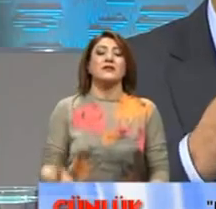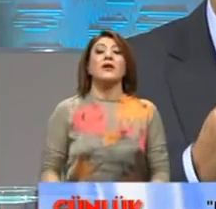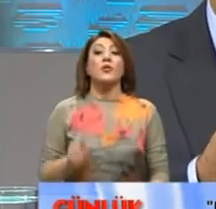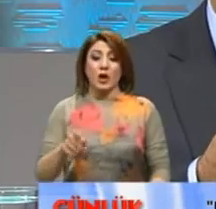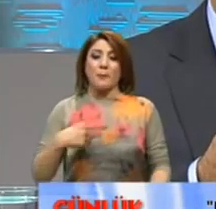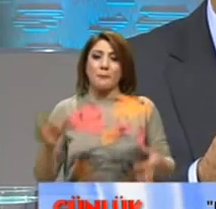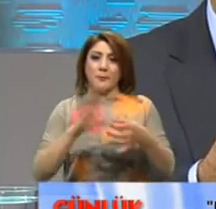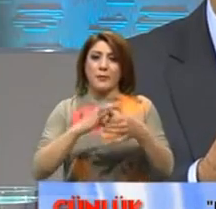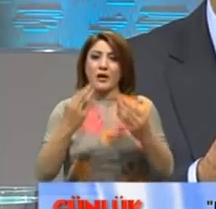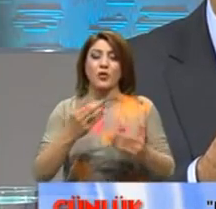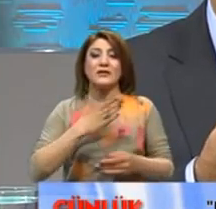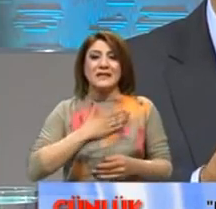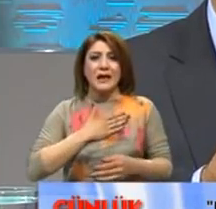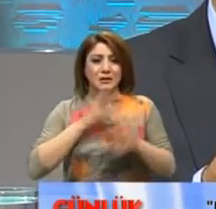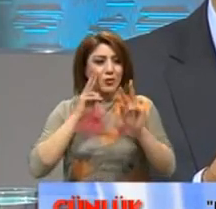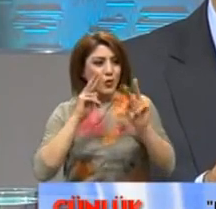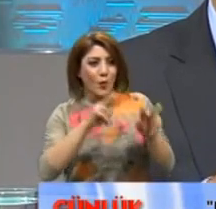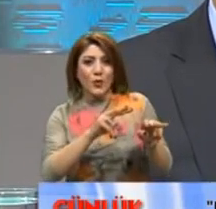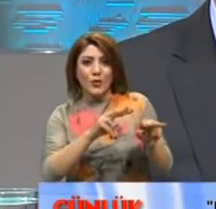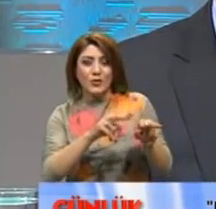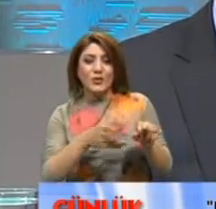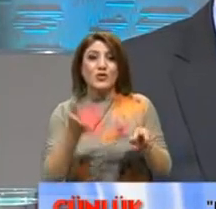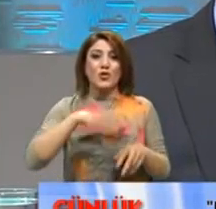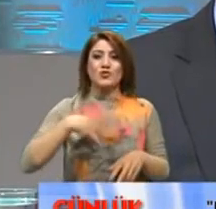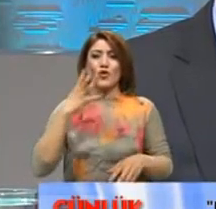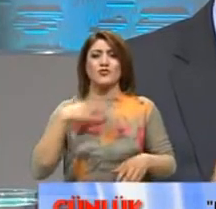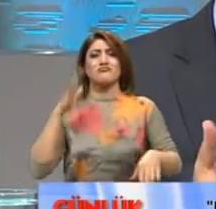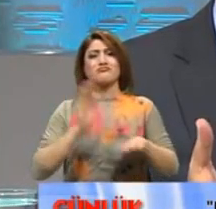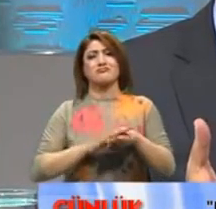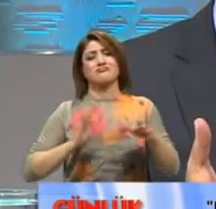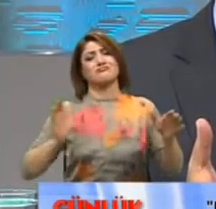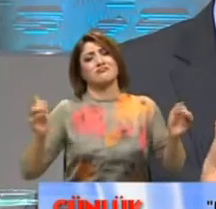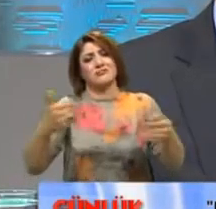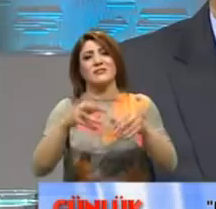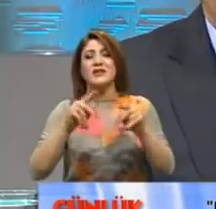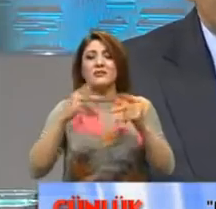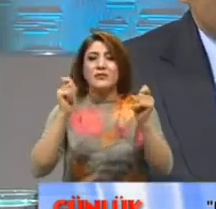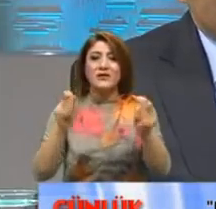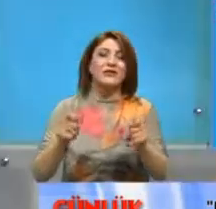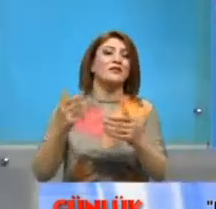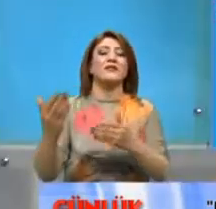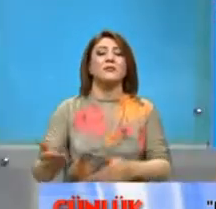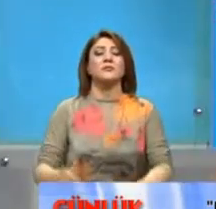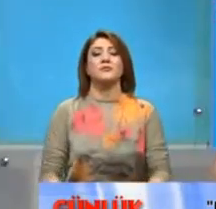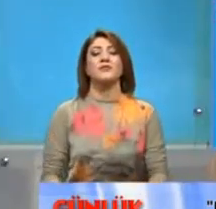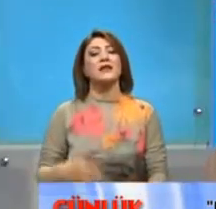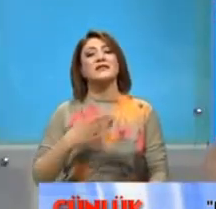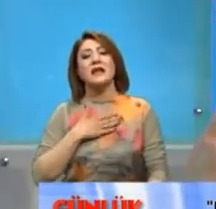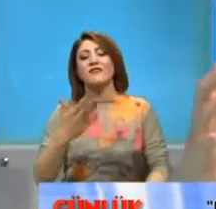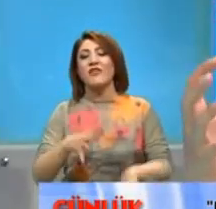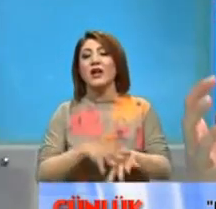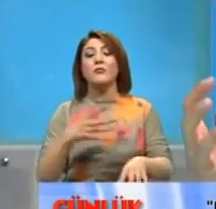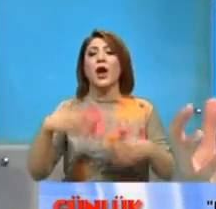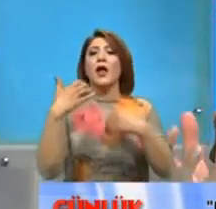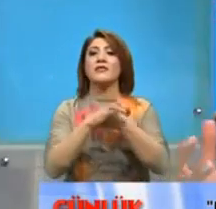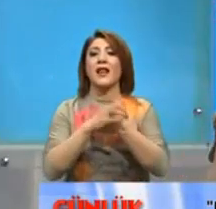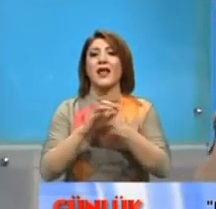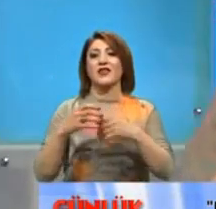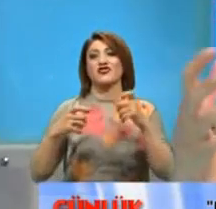beraber saygı göstermeye başladığını görünce diyor dört elle sarıldılar. Bu Sayın bizim Valim, istediğimiz bu. Şimdi Antalya